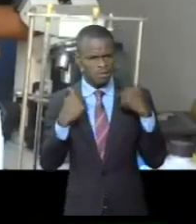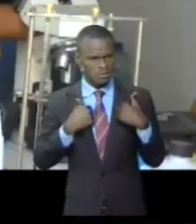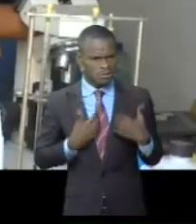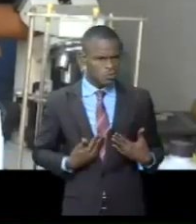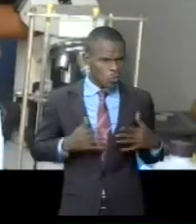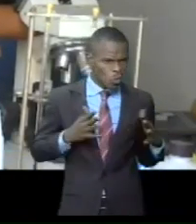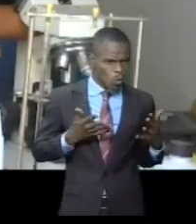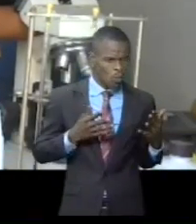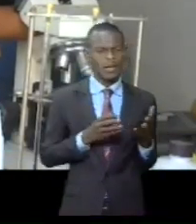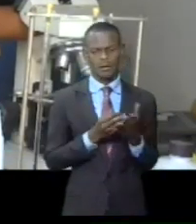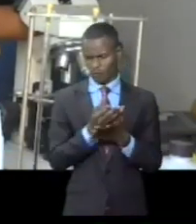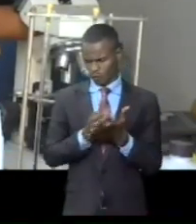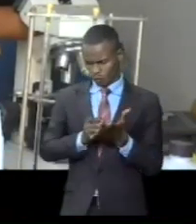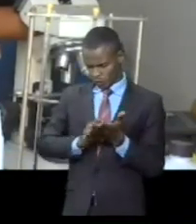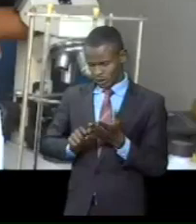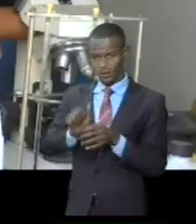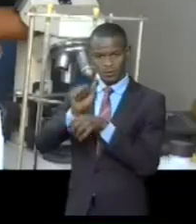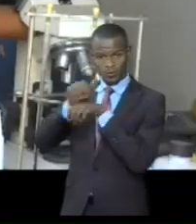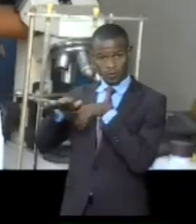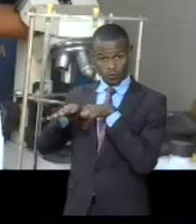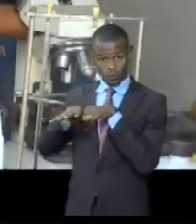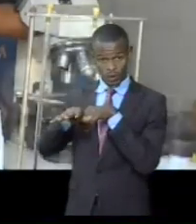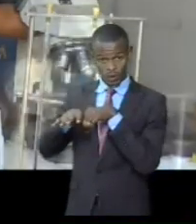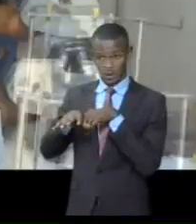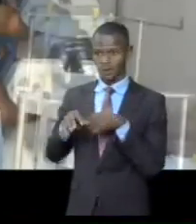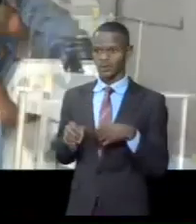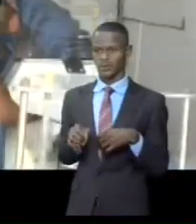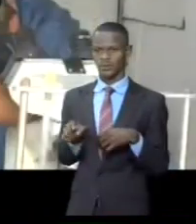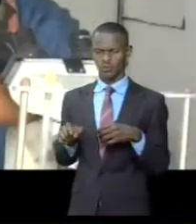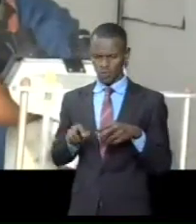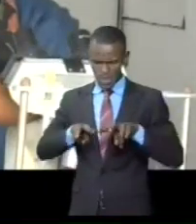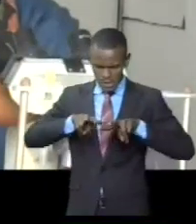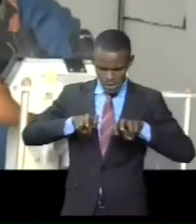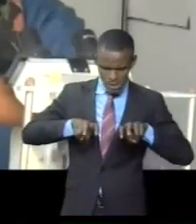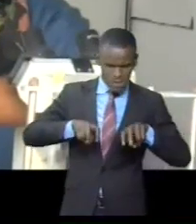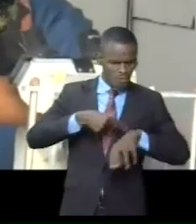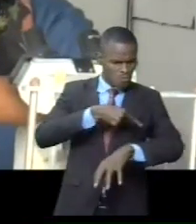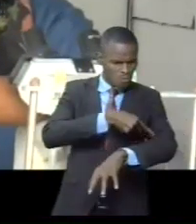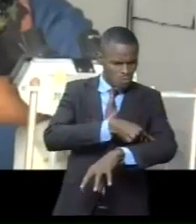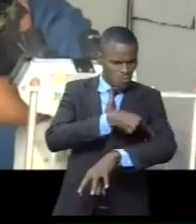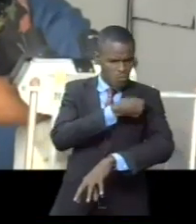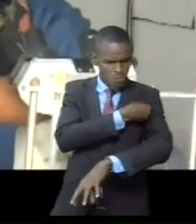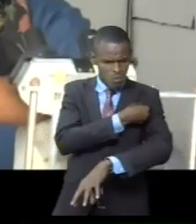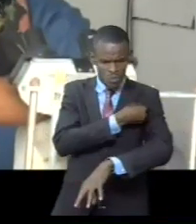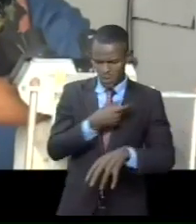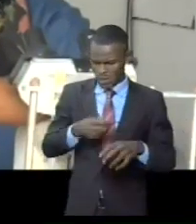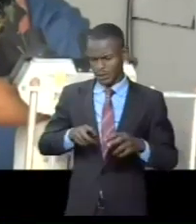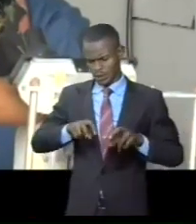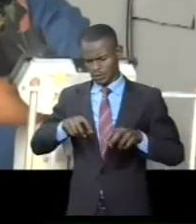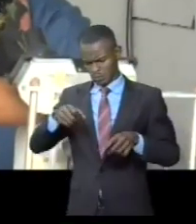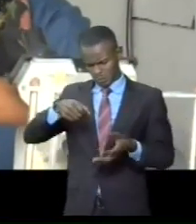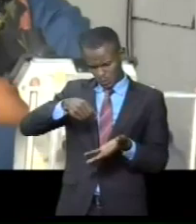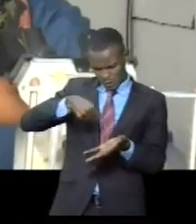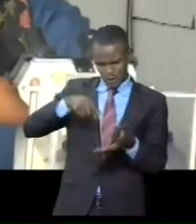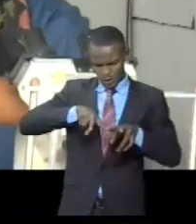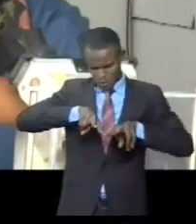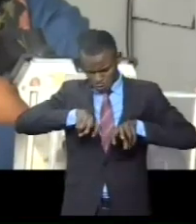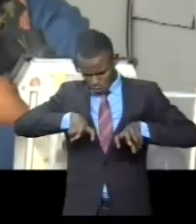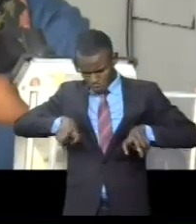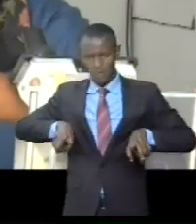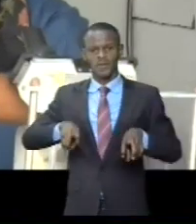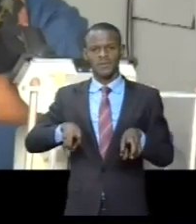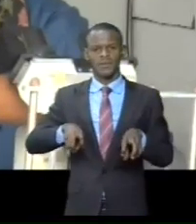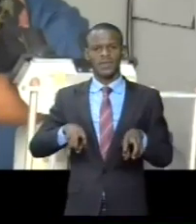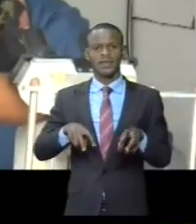prélève les examens demandés. Je passe aux analyses. Nous recevons beaucoup parce que nous avons à peu près 4 médecins. Chaque